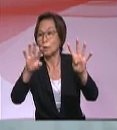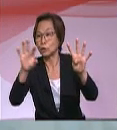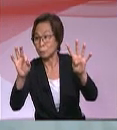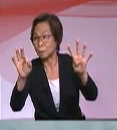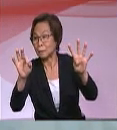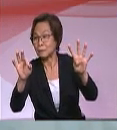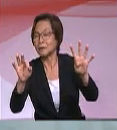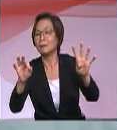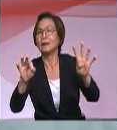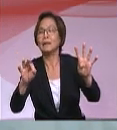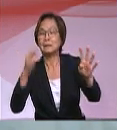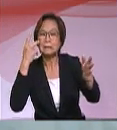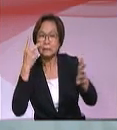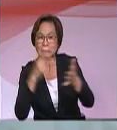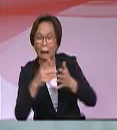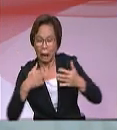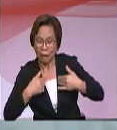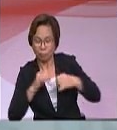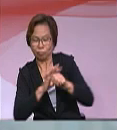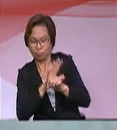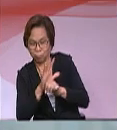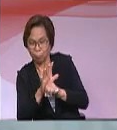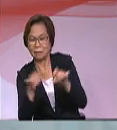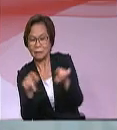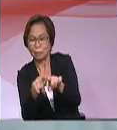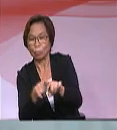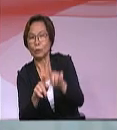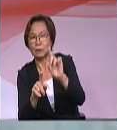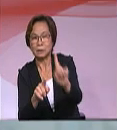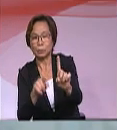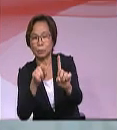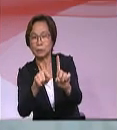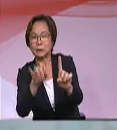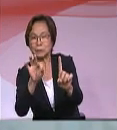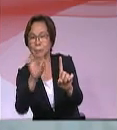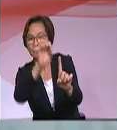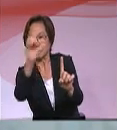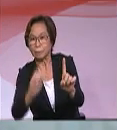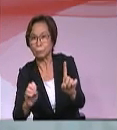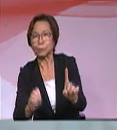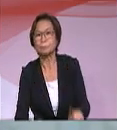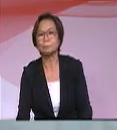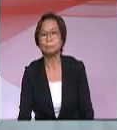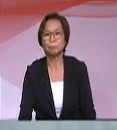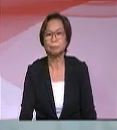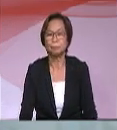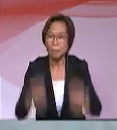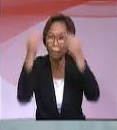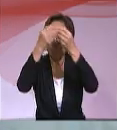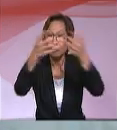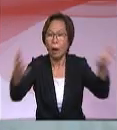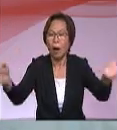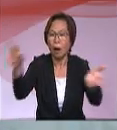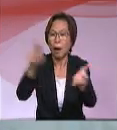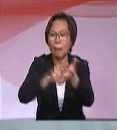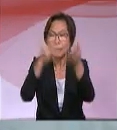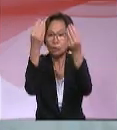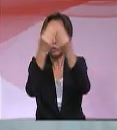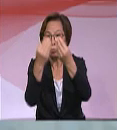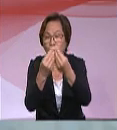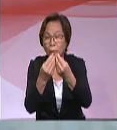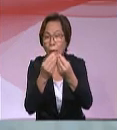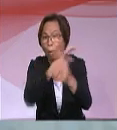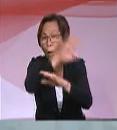14,649 adalah dikesan positif COVID-19 bersama dengan 1.9%. Juga dimaklumkan laporan jumlah